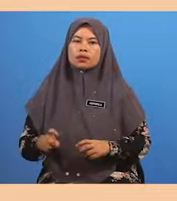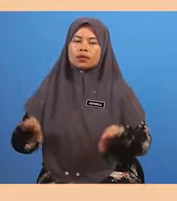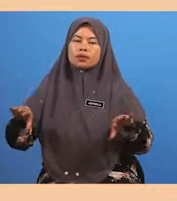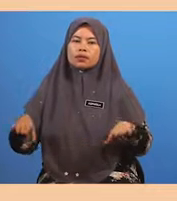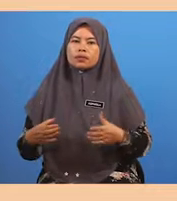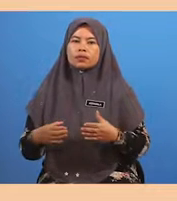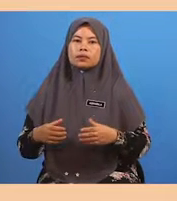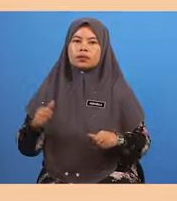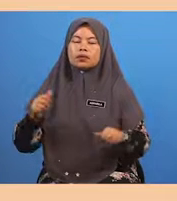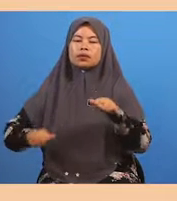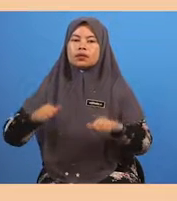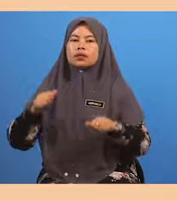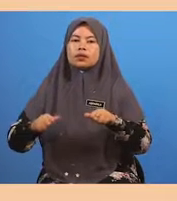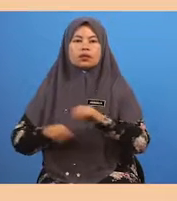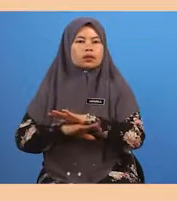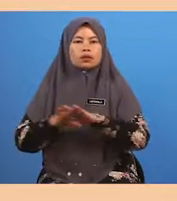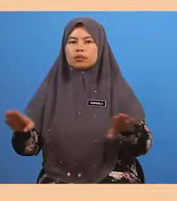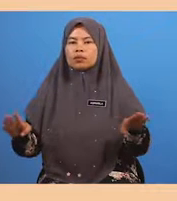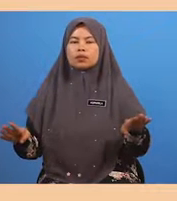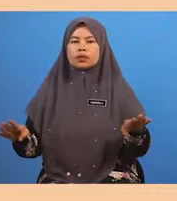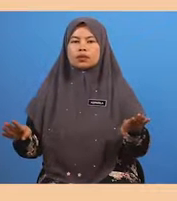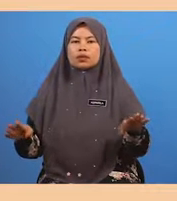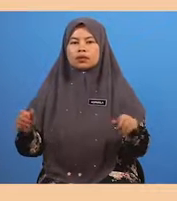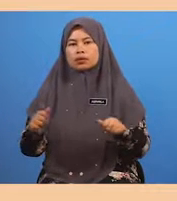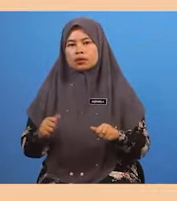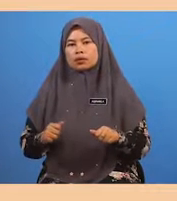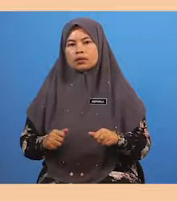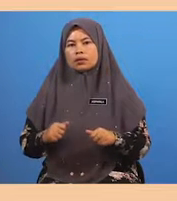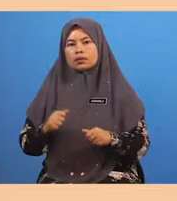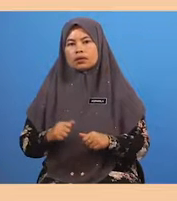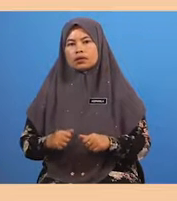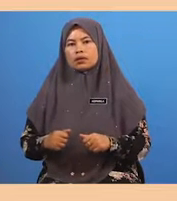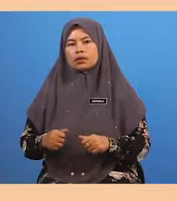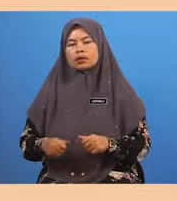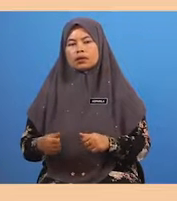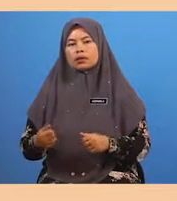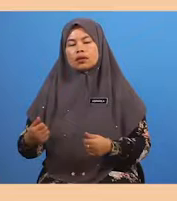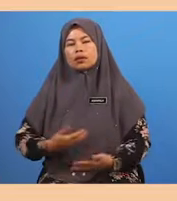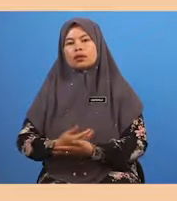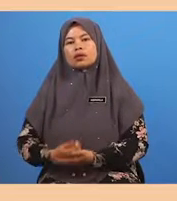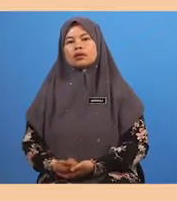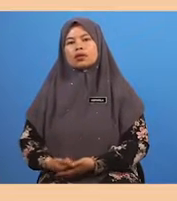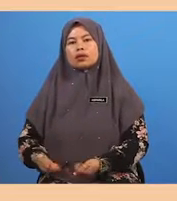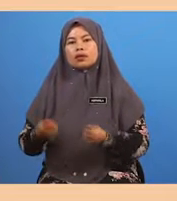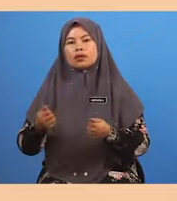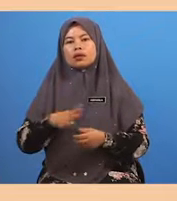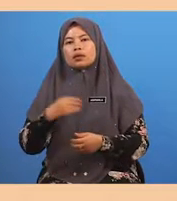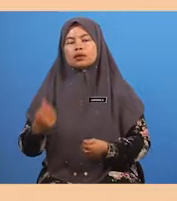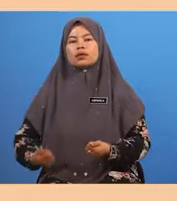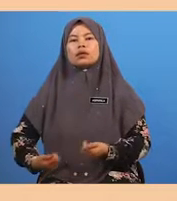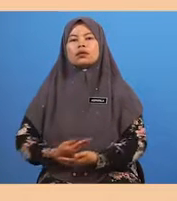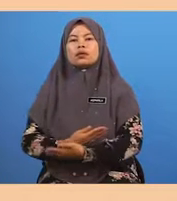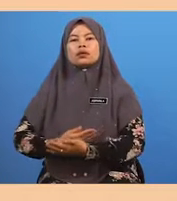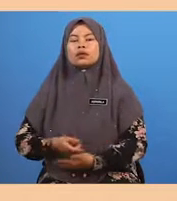adil dan tidak seharusnya membezakan layanan antara anak kandung dengan anak angkat kerana anak angkat